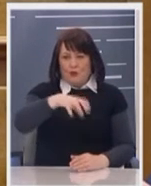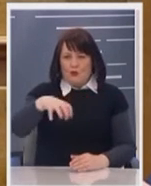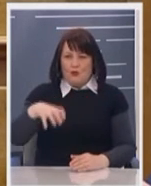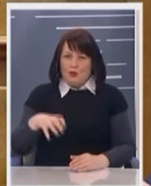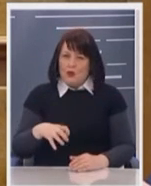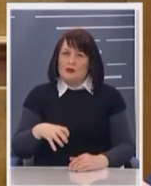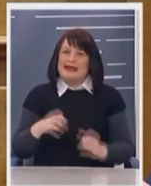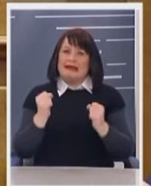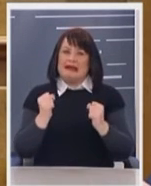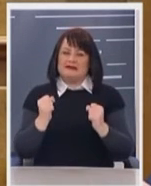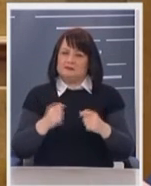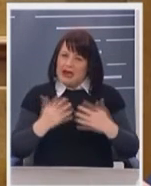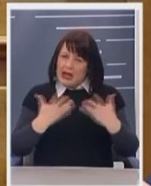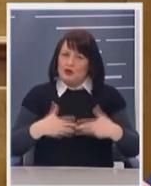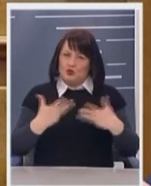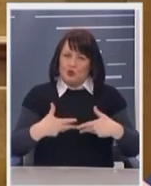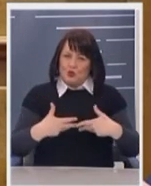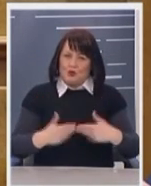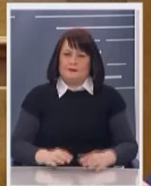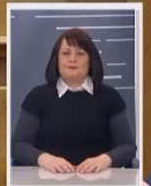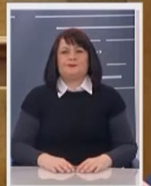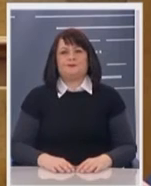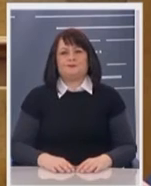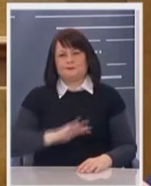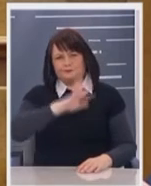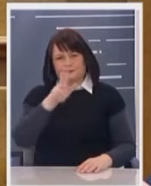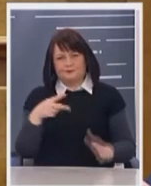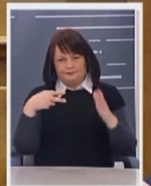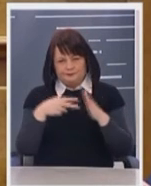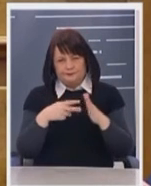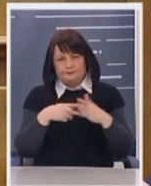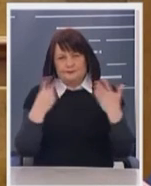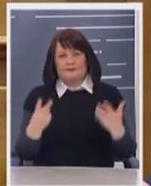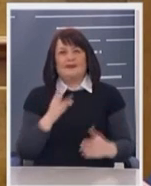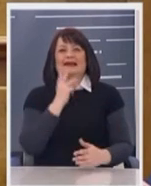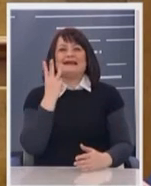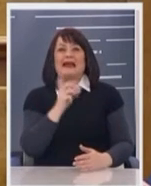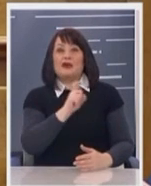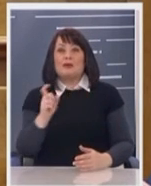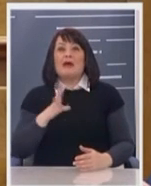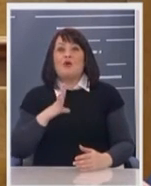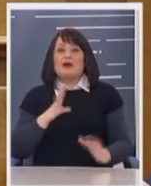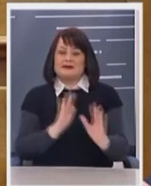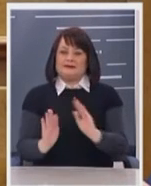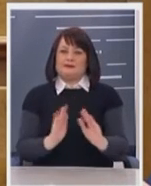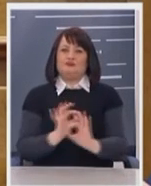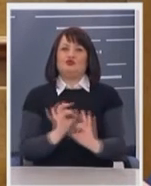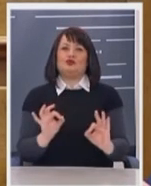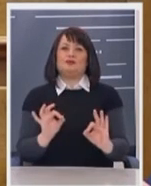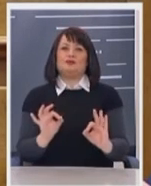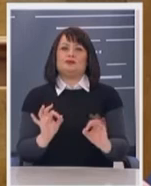Έτσι, θα έχουν καλυφθεί μέχρι το τέλος του 2017 3 εκατομμύρια πολίτες στα αστικά